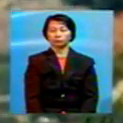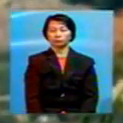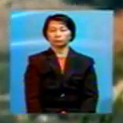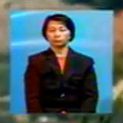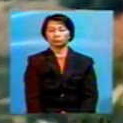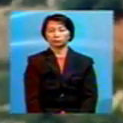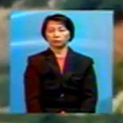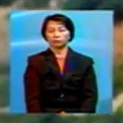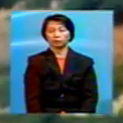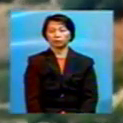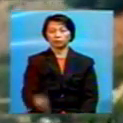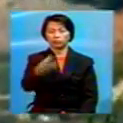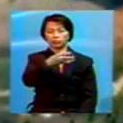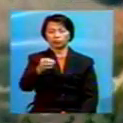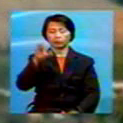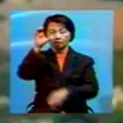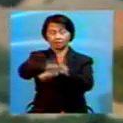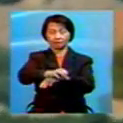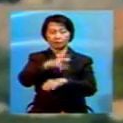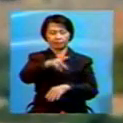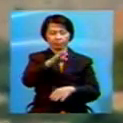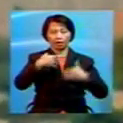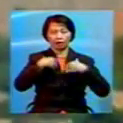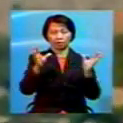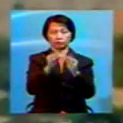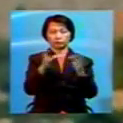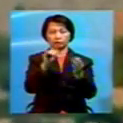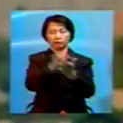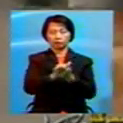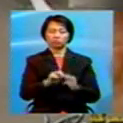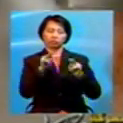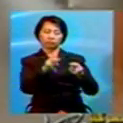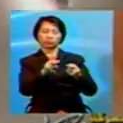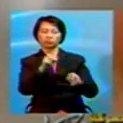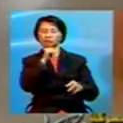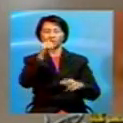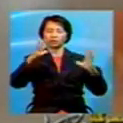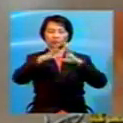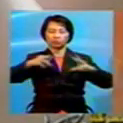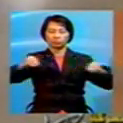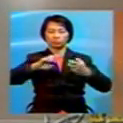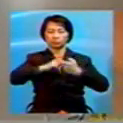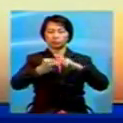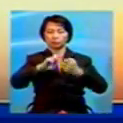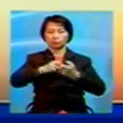murahan dan desakan pembangkang agar diadakan sidang tersebut dianggap tidak menyelesaikan